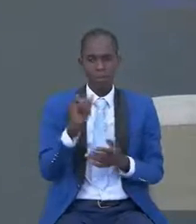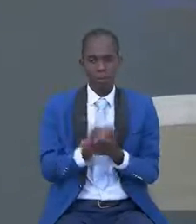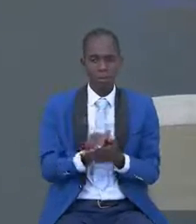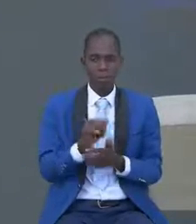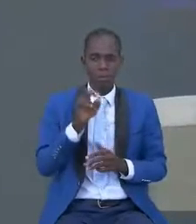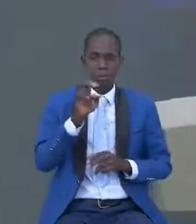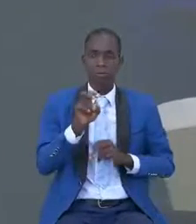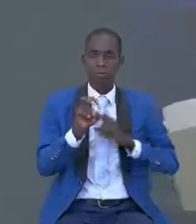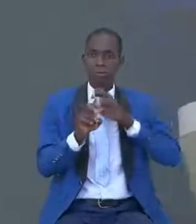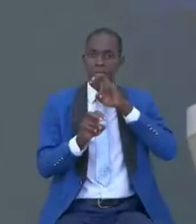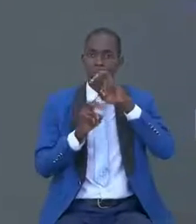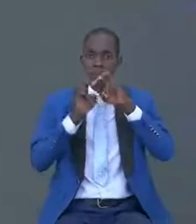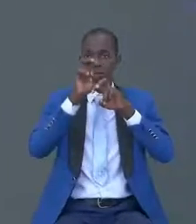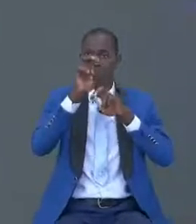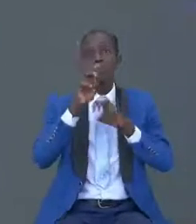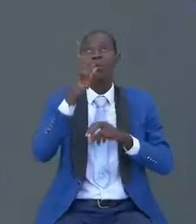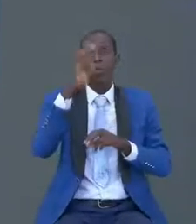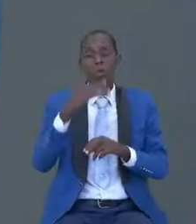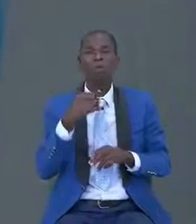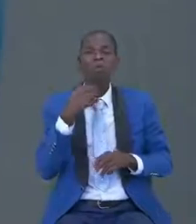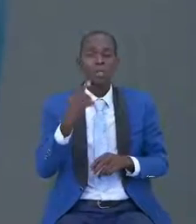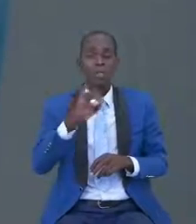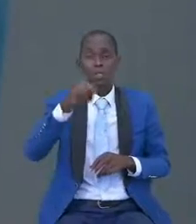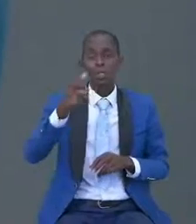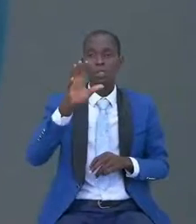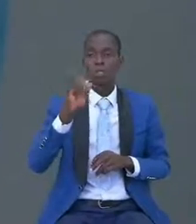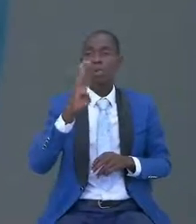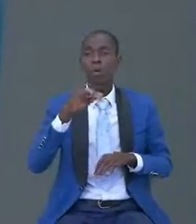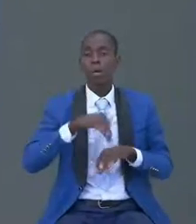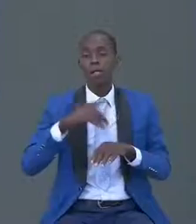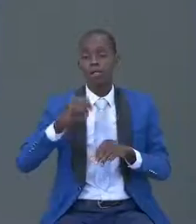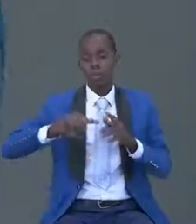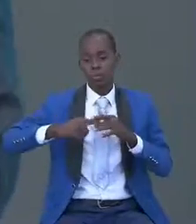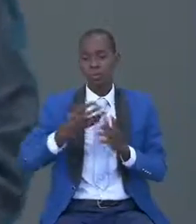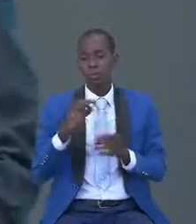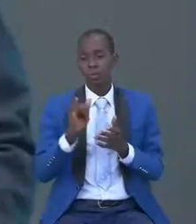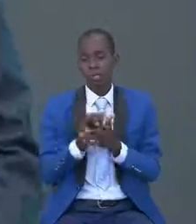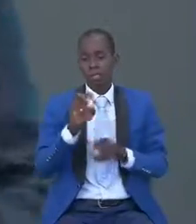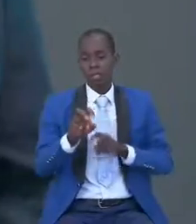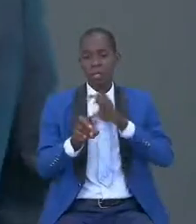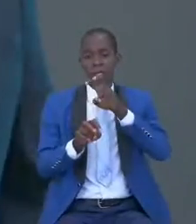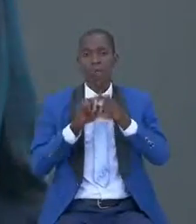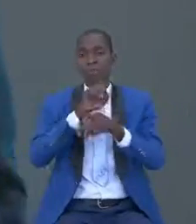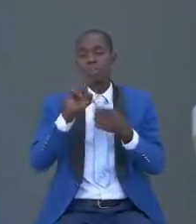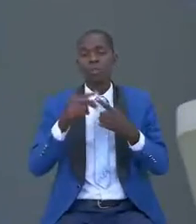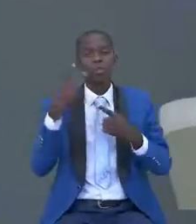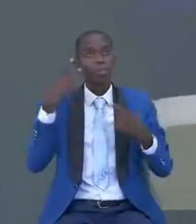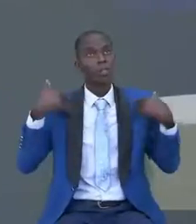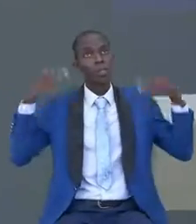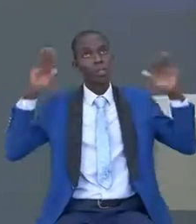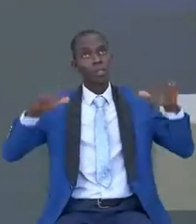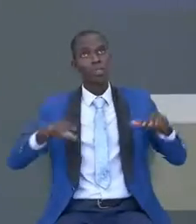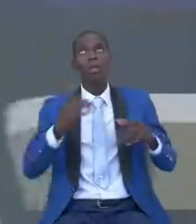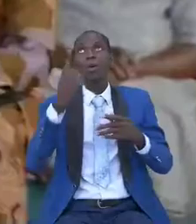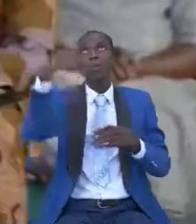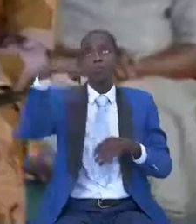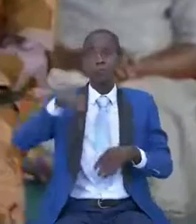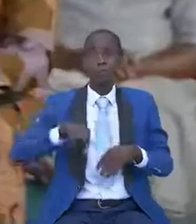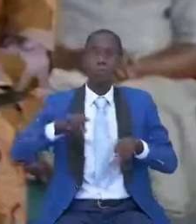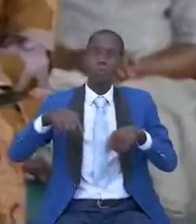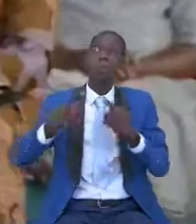de cette échelle? Dieu a dit quelque chose à Jacob quand il a vu l'échelle et les anges montaient et descendaient. Il y aura l'accomplissement.